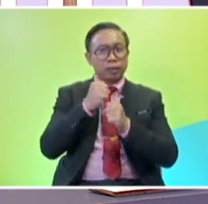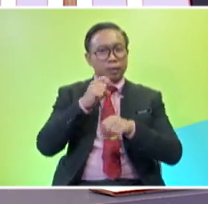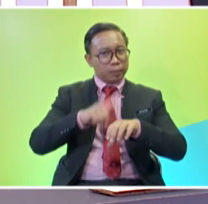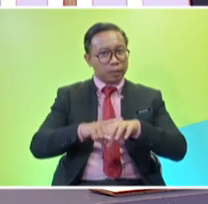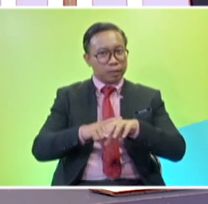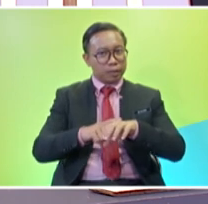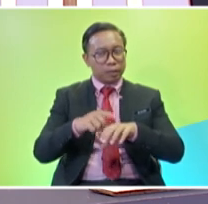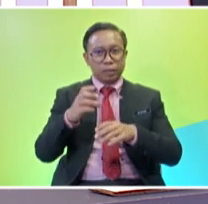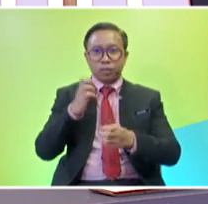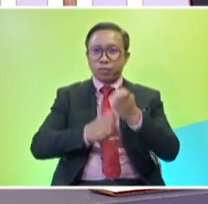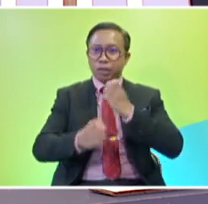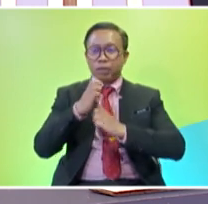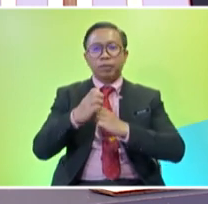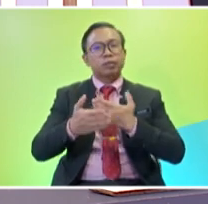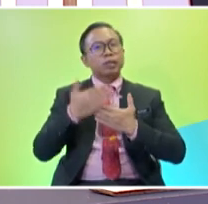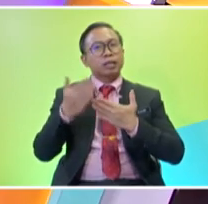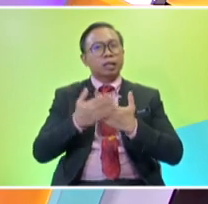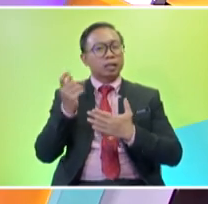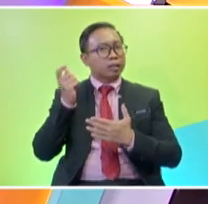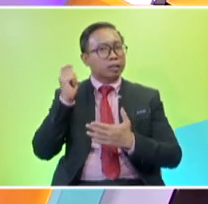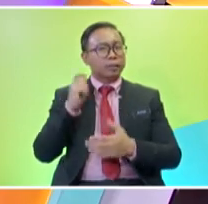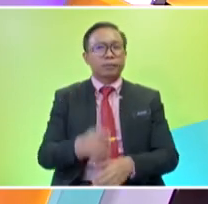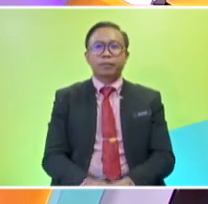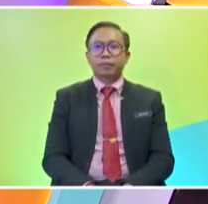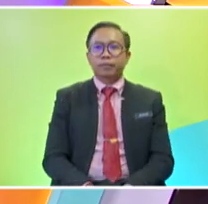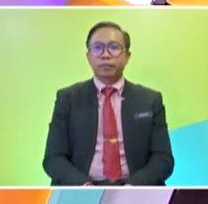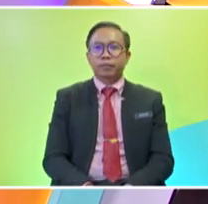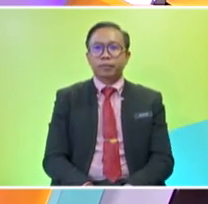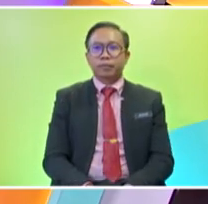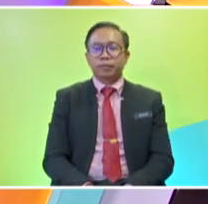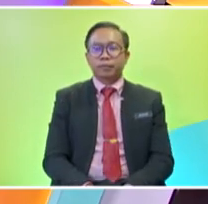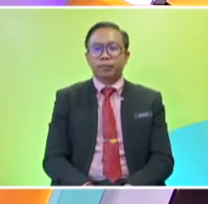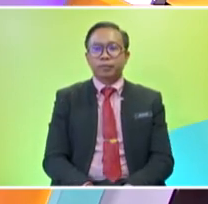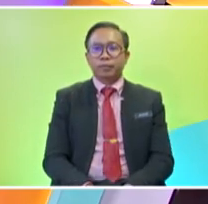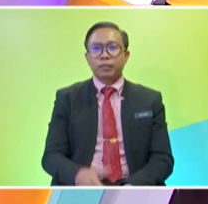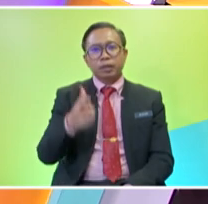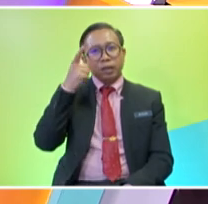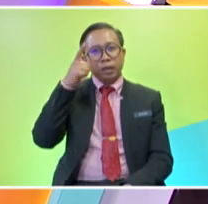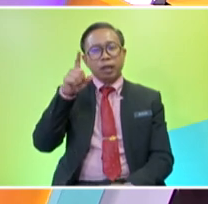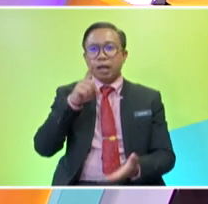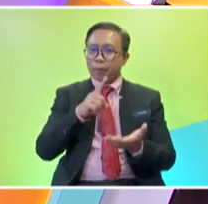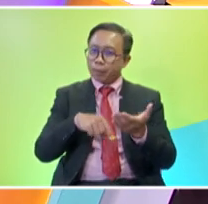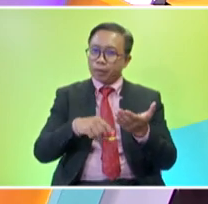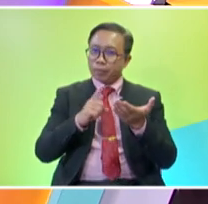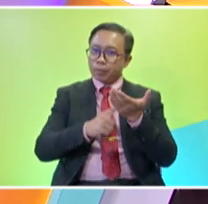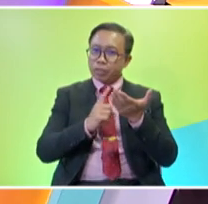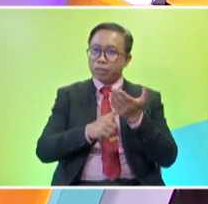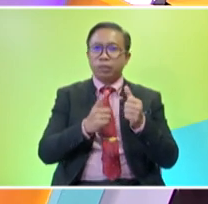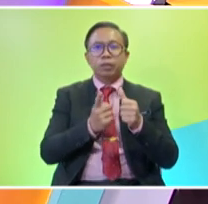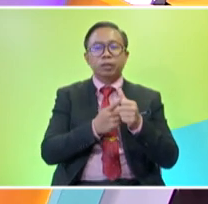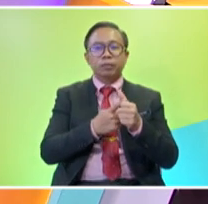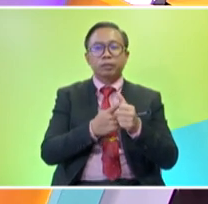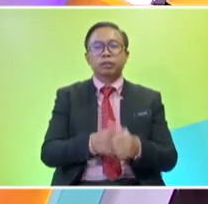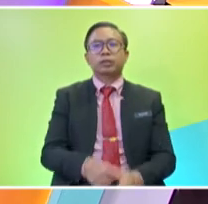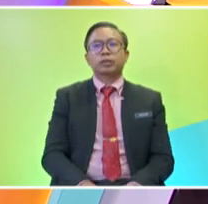daripada eksperimen mudah tadi seterusnya kita lihat apa perbincangan pertama kita